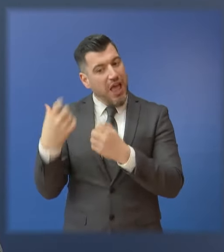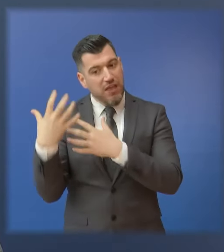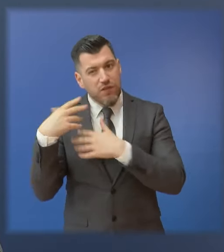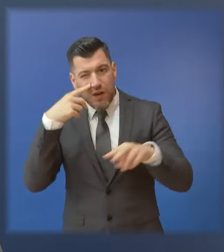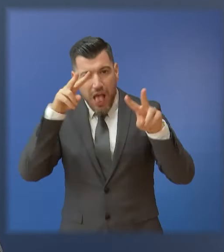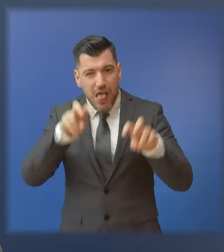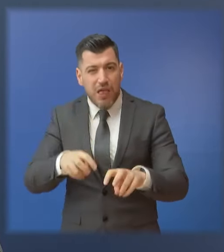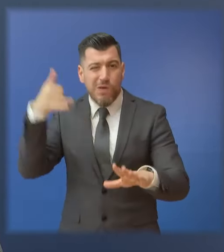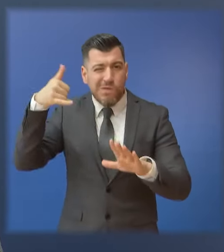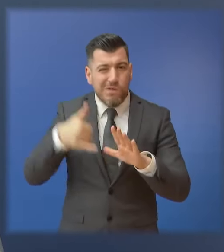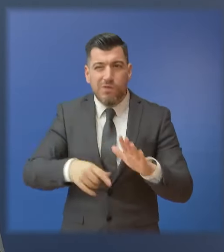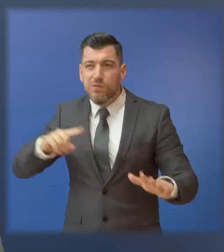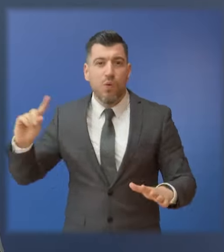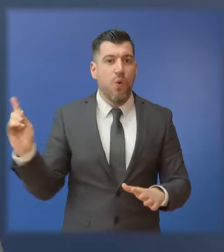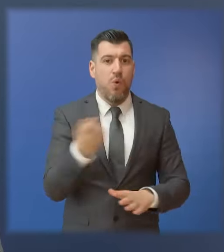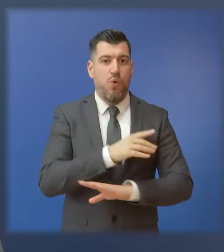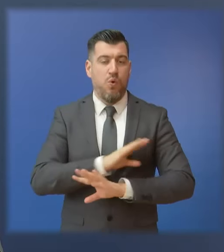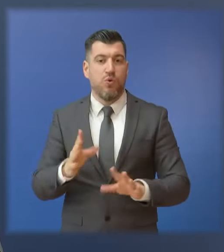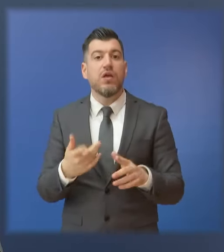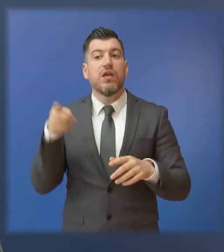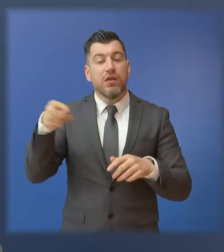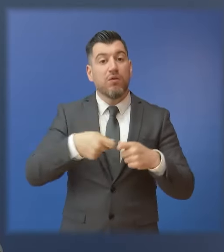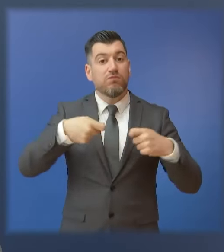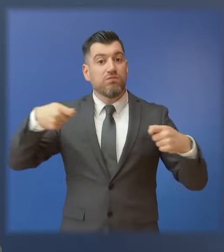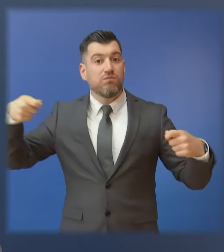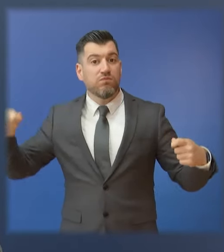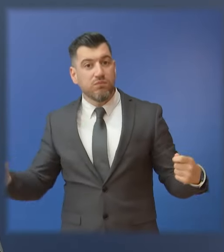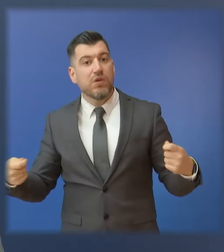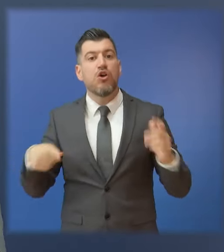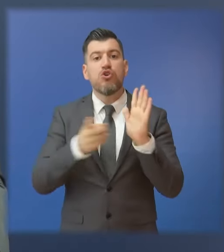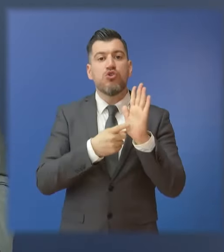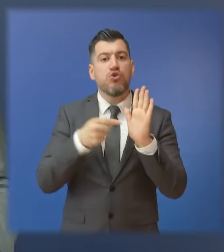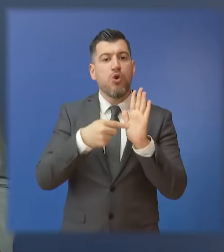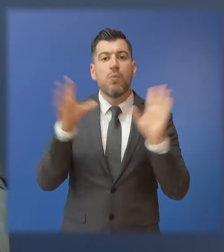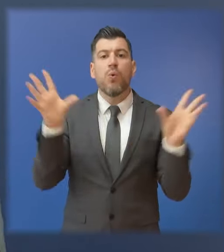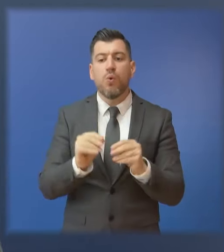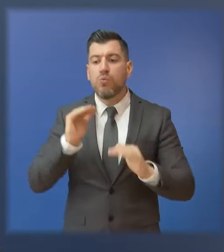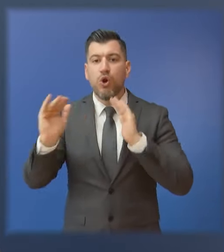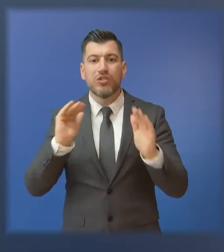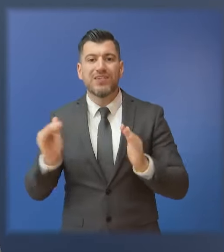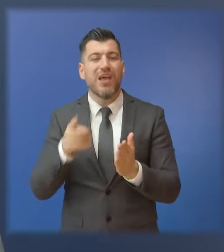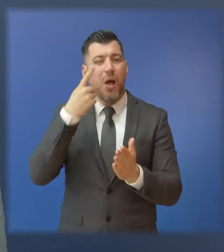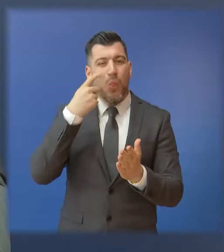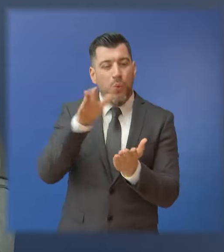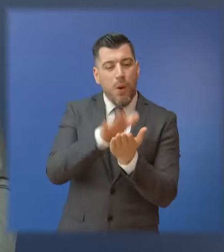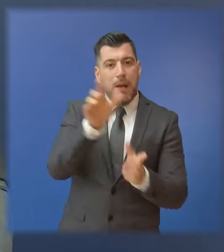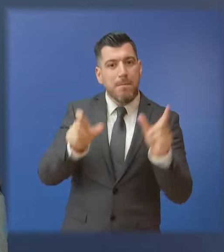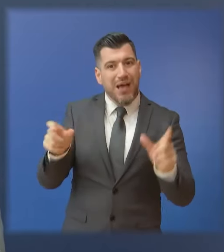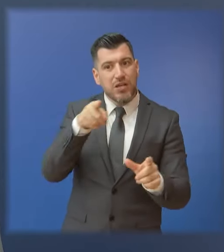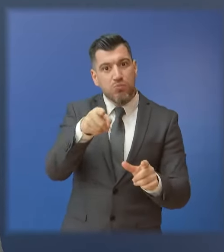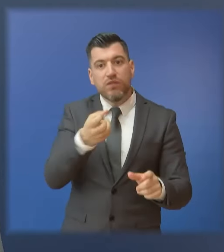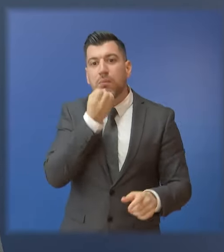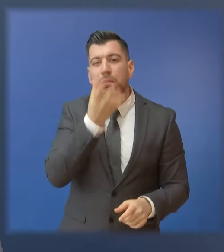αδικήματα διαφθοράς υ περαιτέρω διεύρυνση του πεδίου εφαρμογής του νόμου για την προστασία των μαρτύρων δημοσίου συμφέροντος